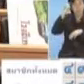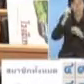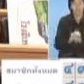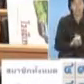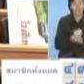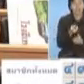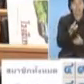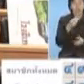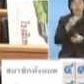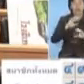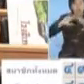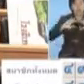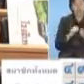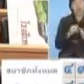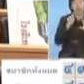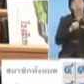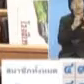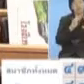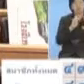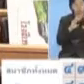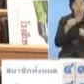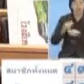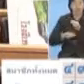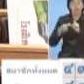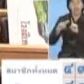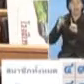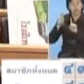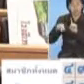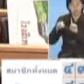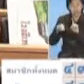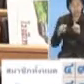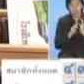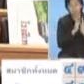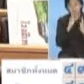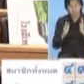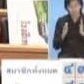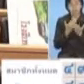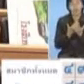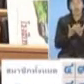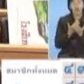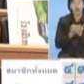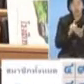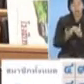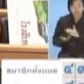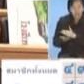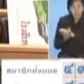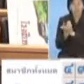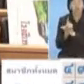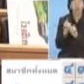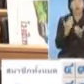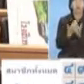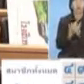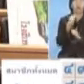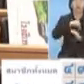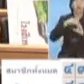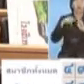ซื้อข้าวรัฐบาล 5,700 บาทไปขายต่อ 12,000 บาทในวันถัดไปลงทุนแค่แฟกใบเดียวกำไร